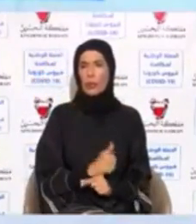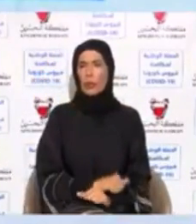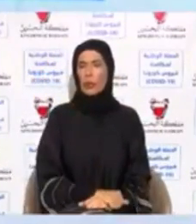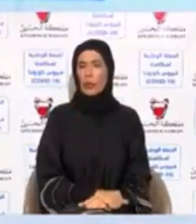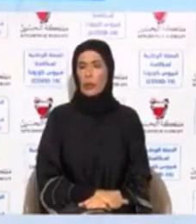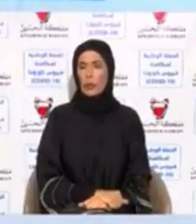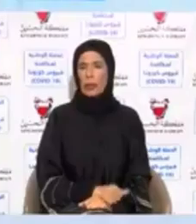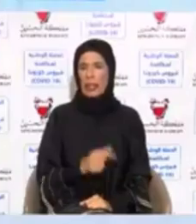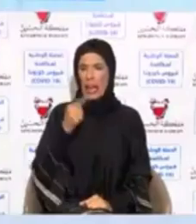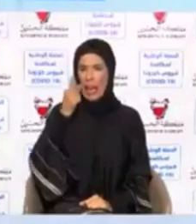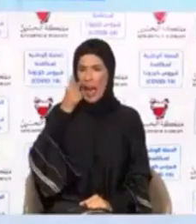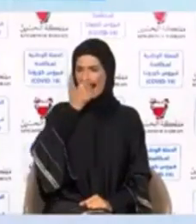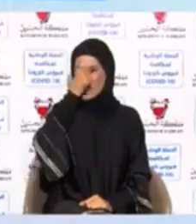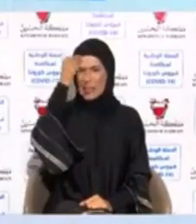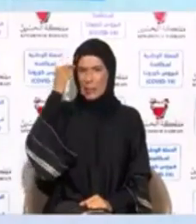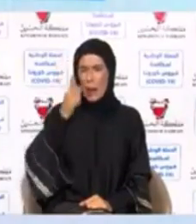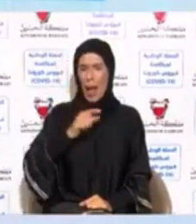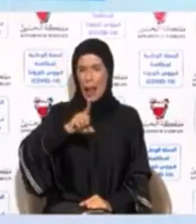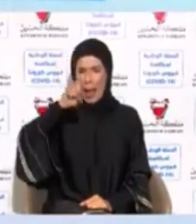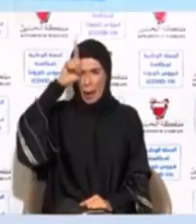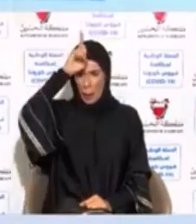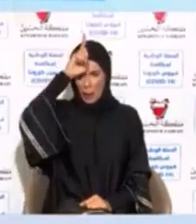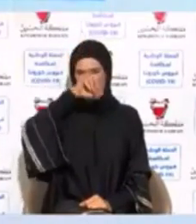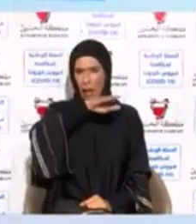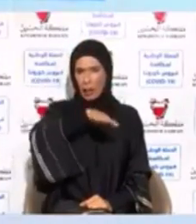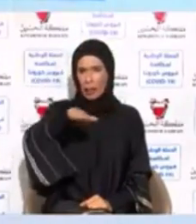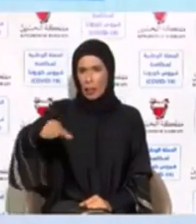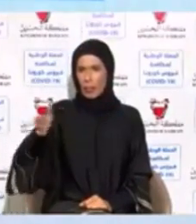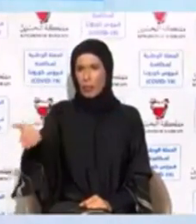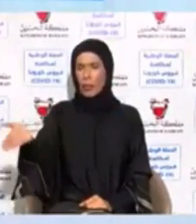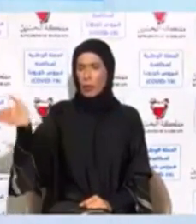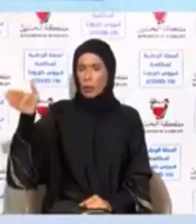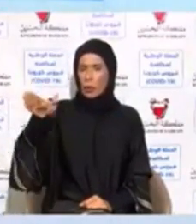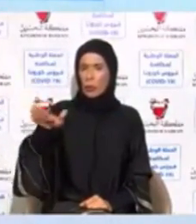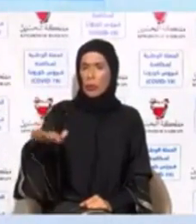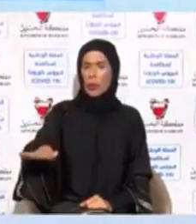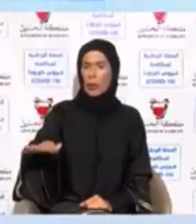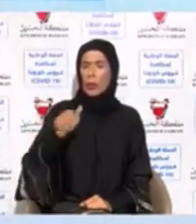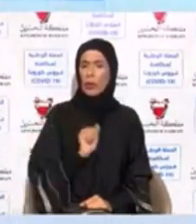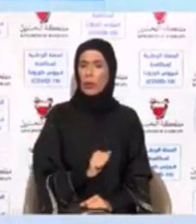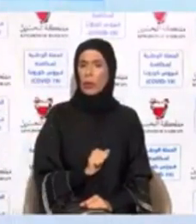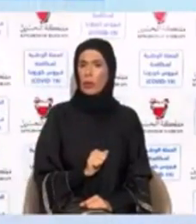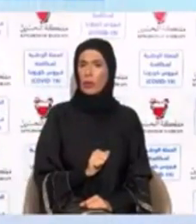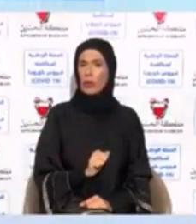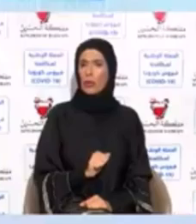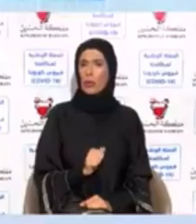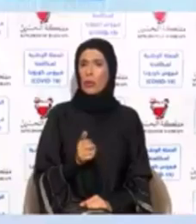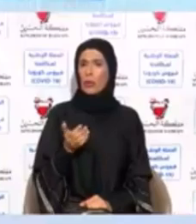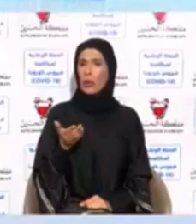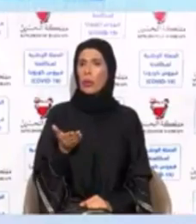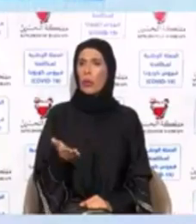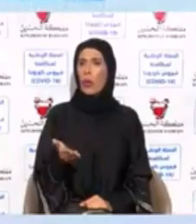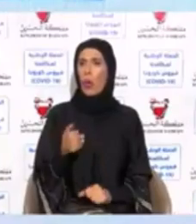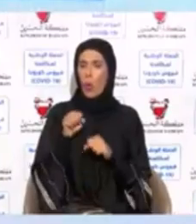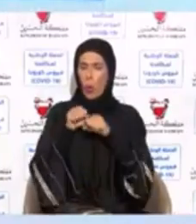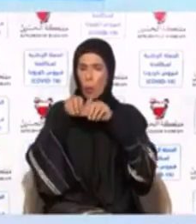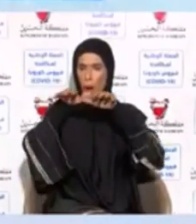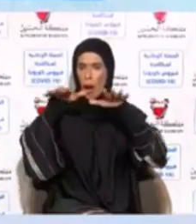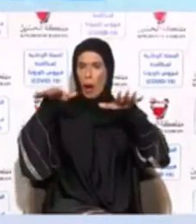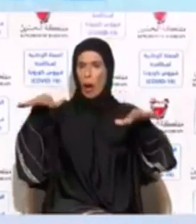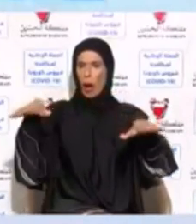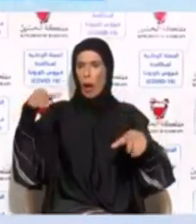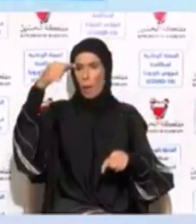عشتها، الحصبه الالمانيه، كم طفل توفى؟ هل نحتاج الى تذكير بان في حاله وجود وباء